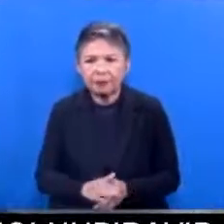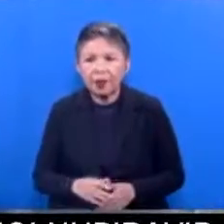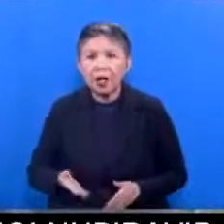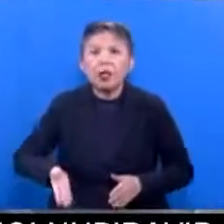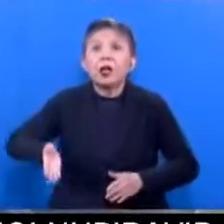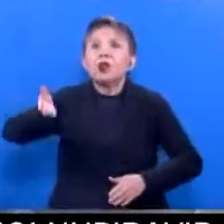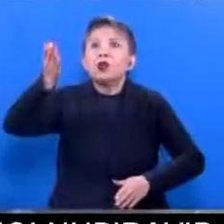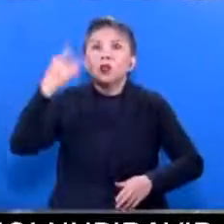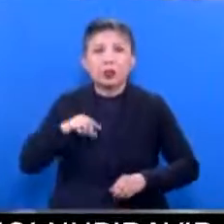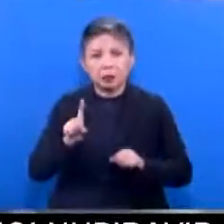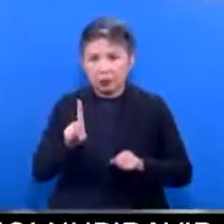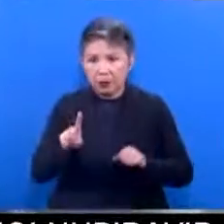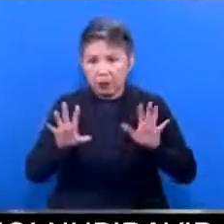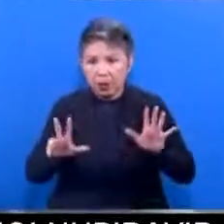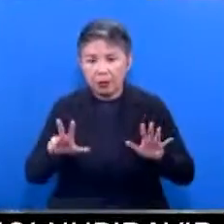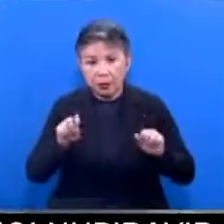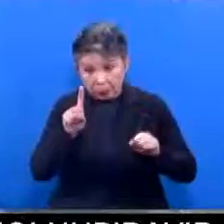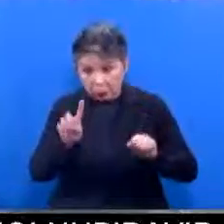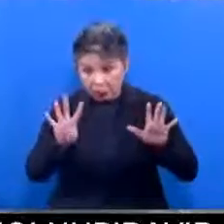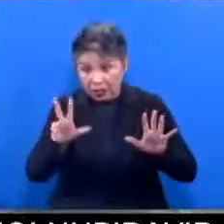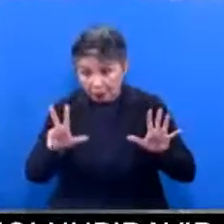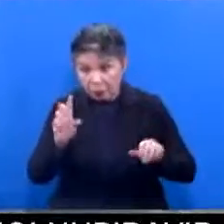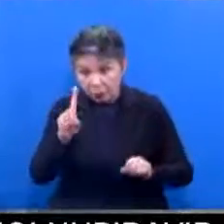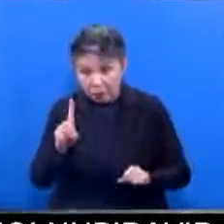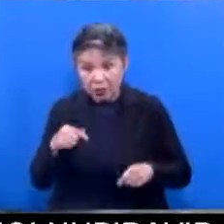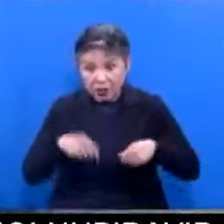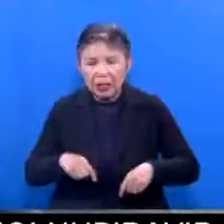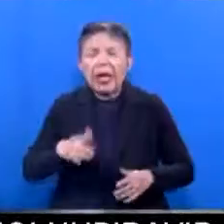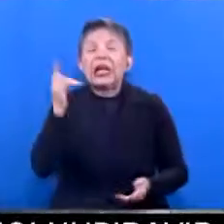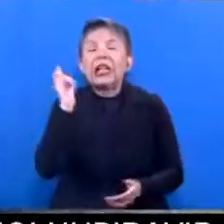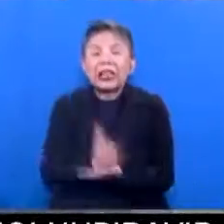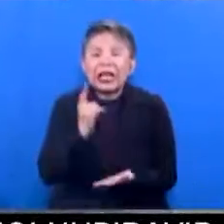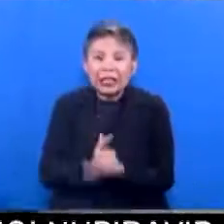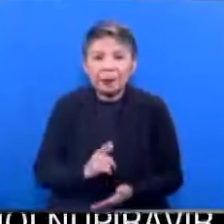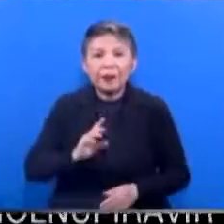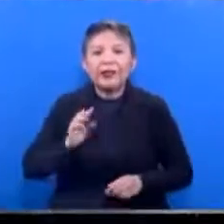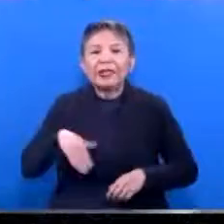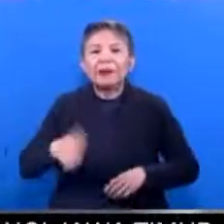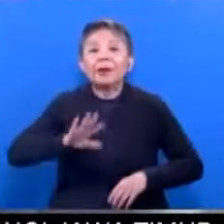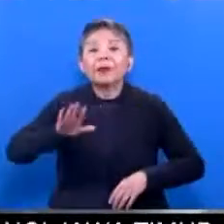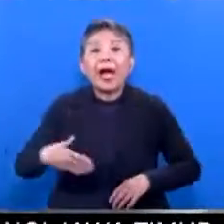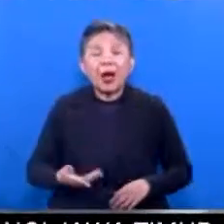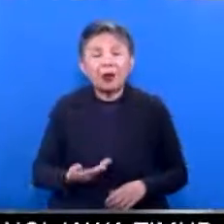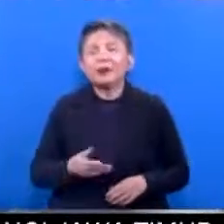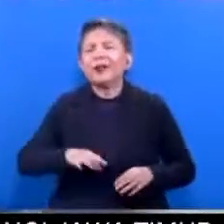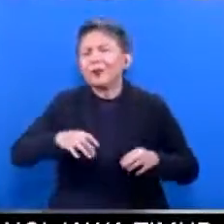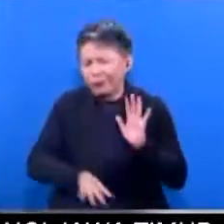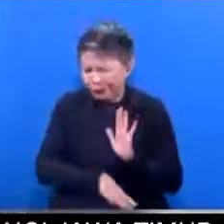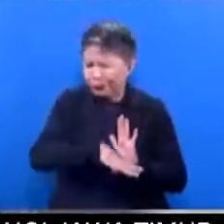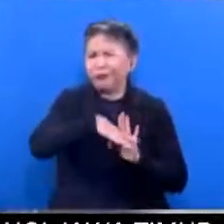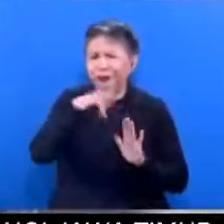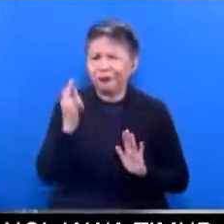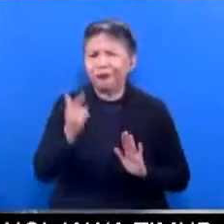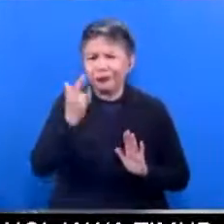semenjak saya di sini tahun 81 sampai sekarang, itu nggak ada saluran air di sini, nggak ada, memang nggak ada. Itu tadi